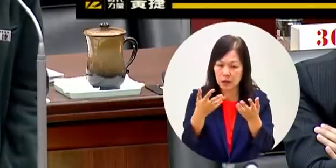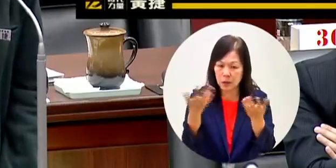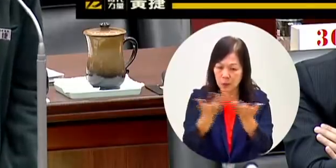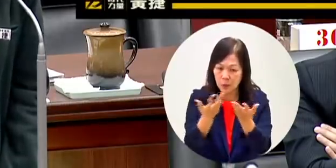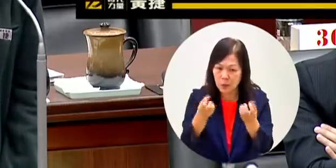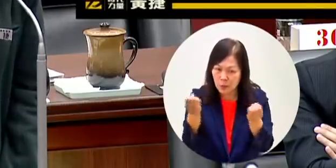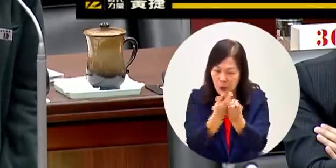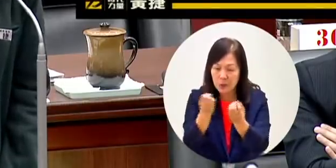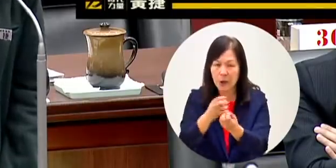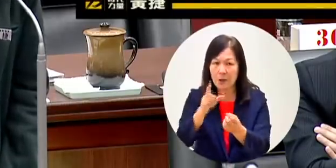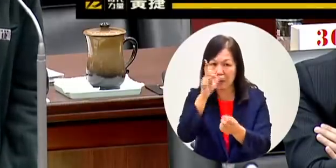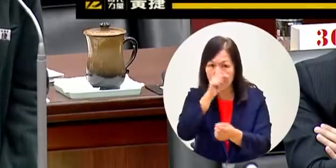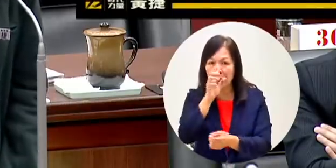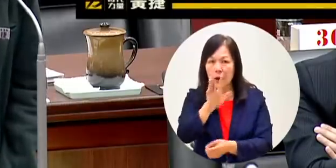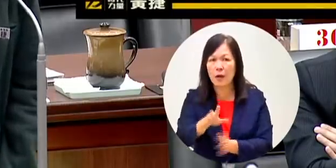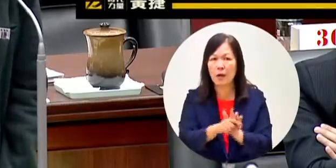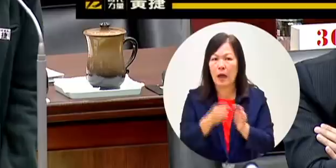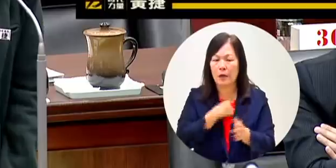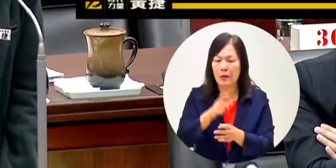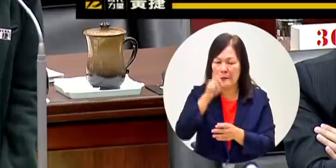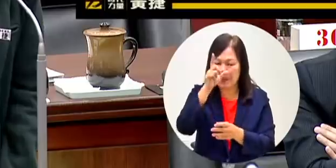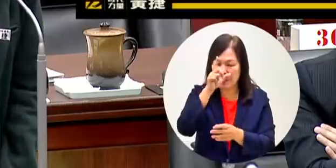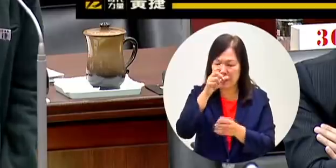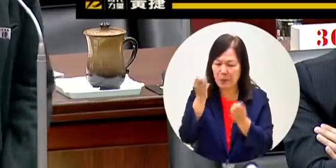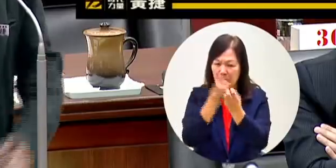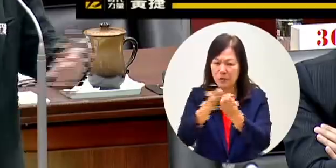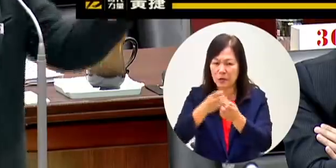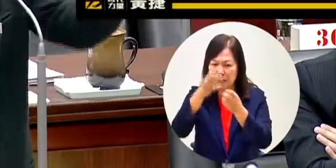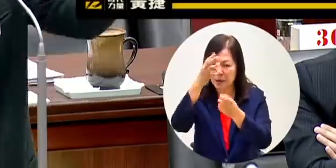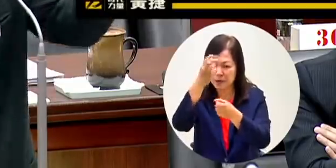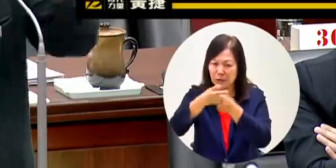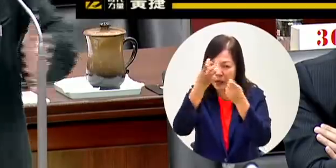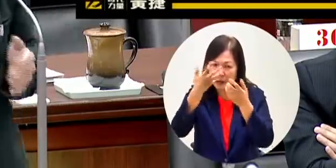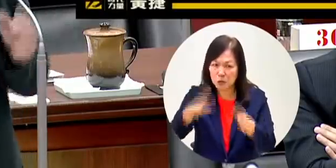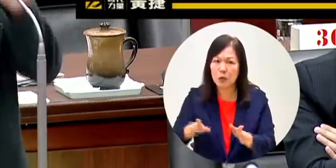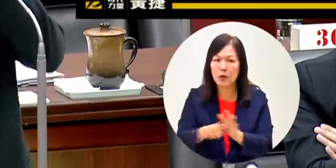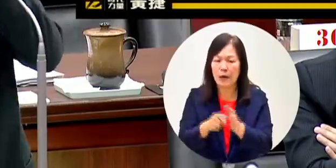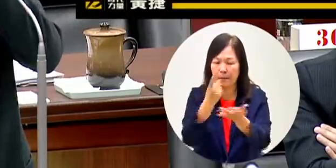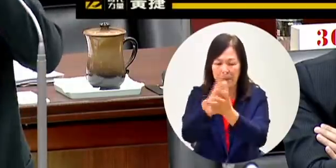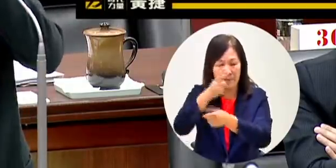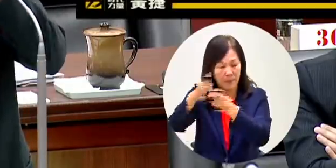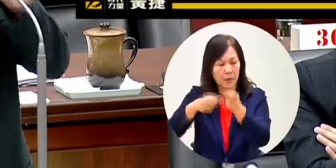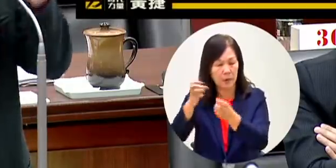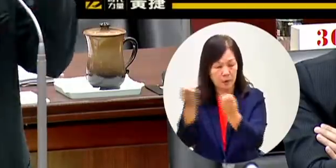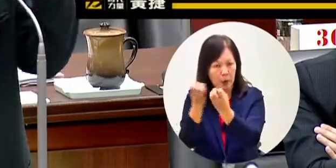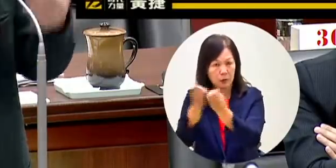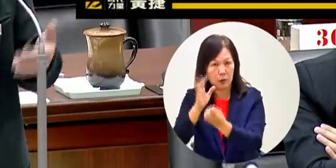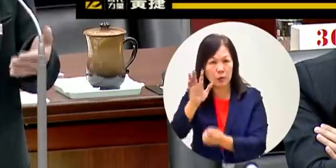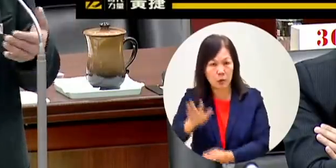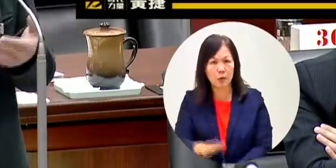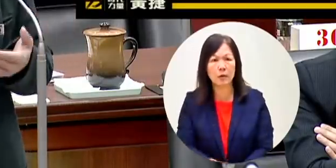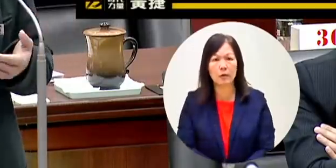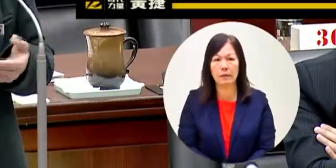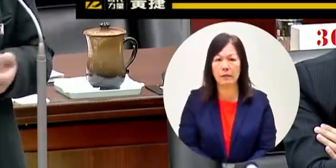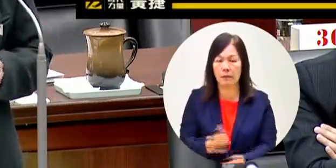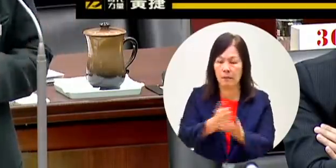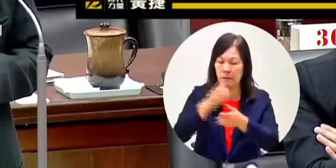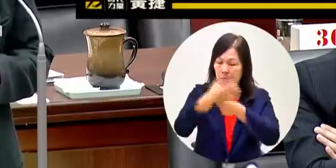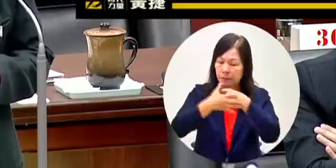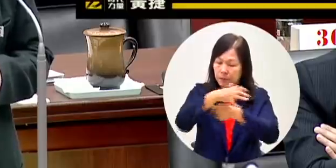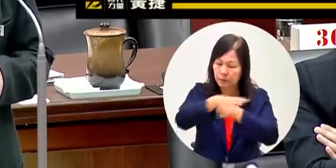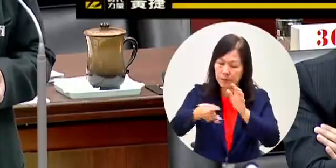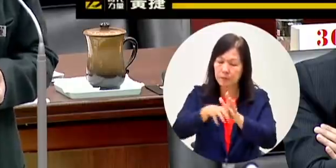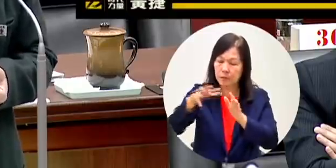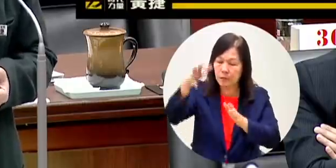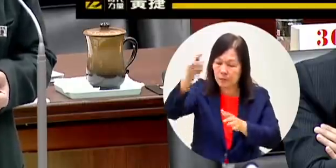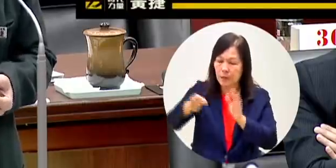了30几年，每一年几乎都有这样的公安意外在发生，这个我们也请环保局长也要一并的参考说这样的公安意外